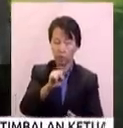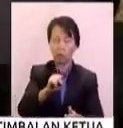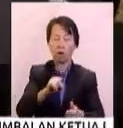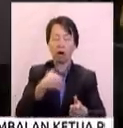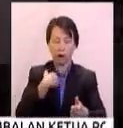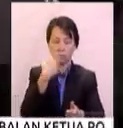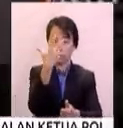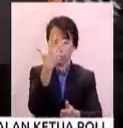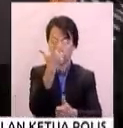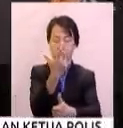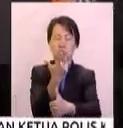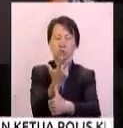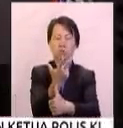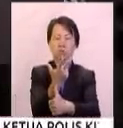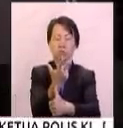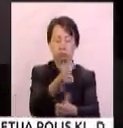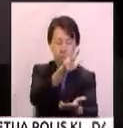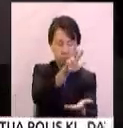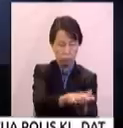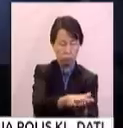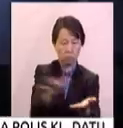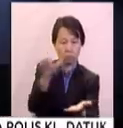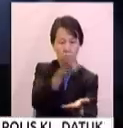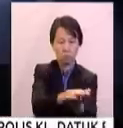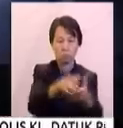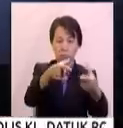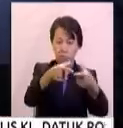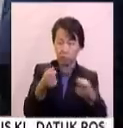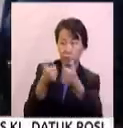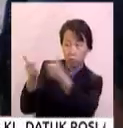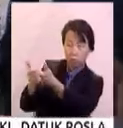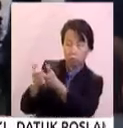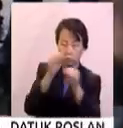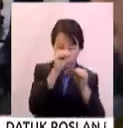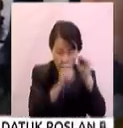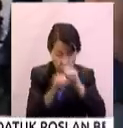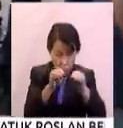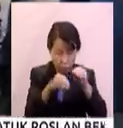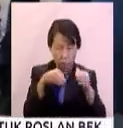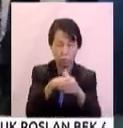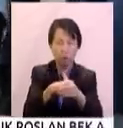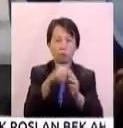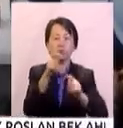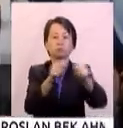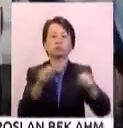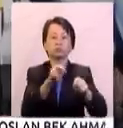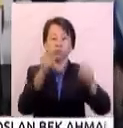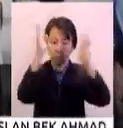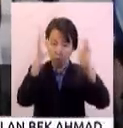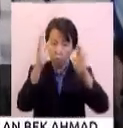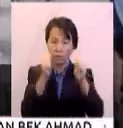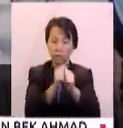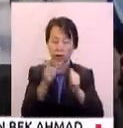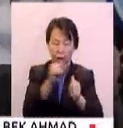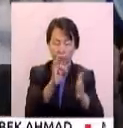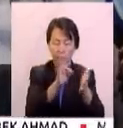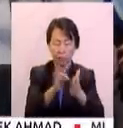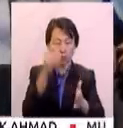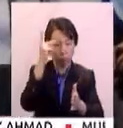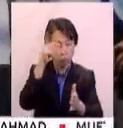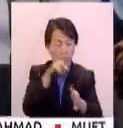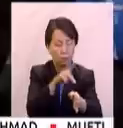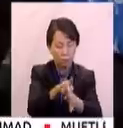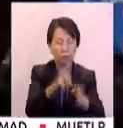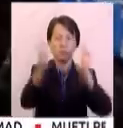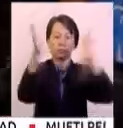fasa, mengadaptasi modul yang digunapakai di Jepun tetapi diubah suai dalam konteks tempatan dengan mengambil kira pandangan pakar